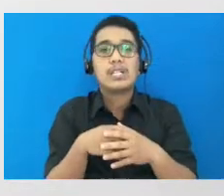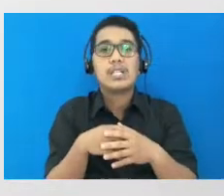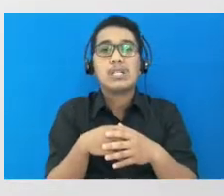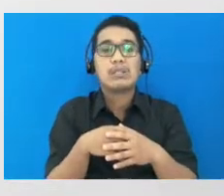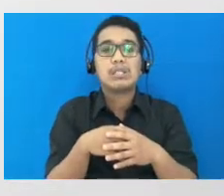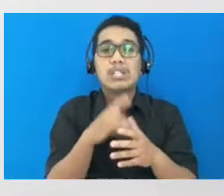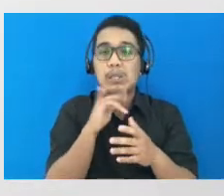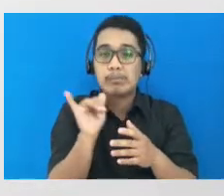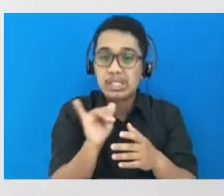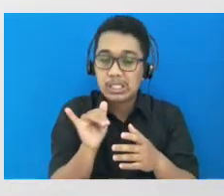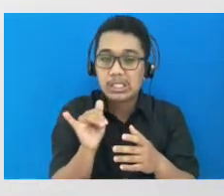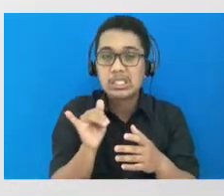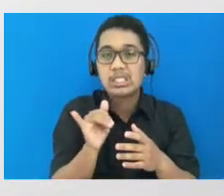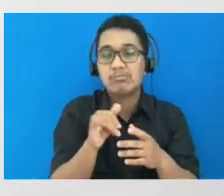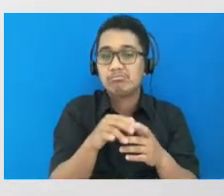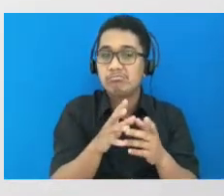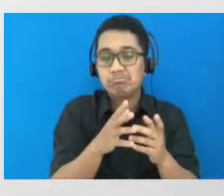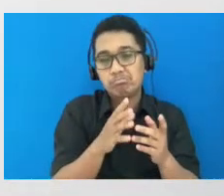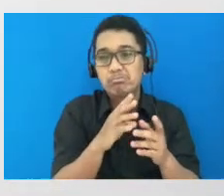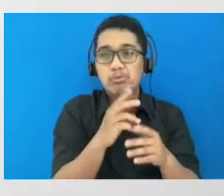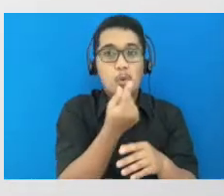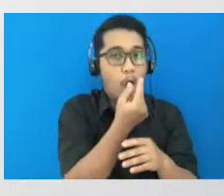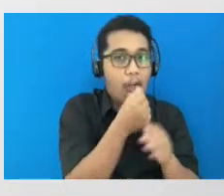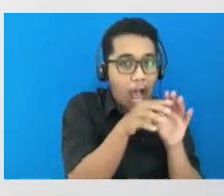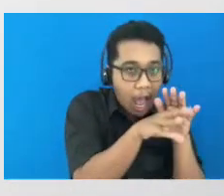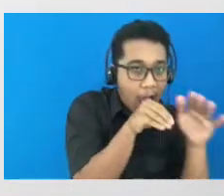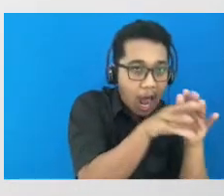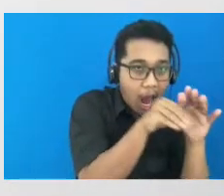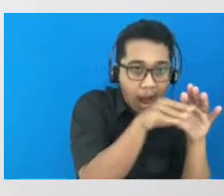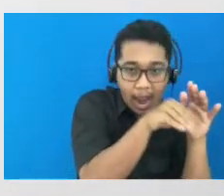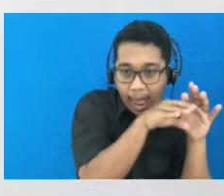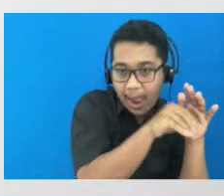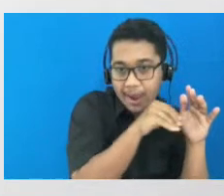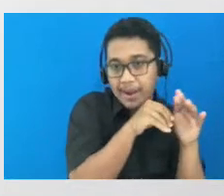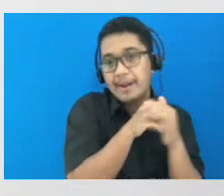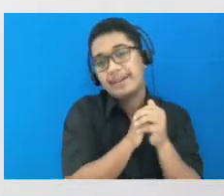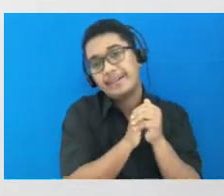pengurasan dari dompet-dompet digitalnya, pelaku melakukan